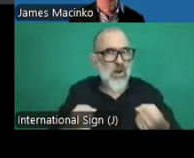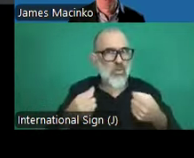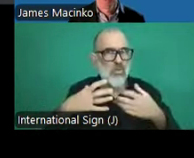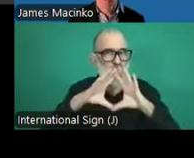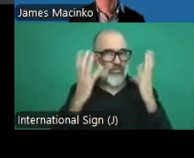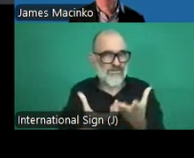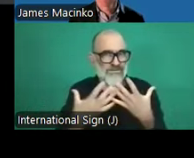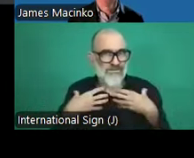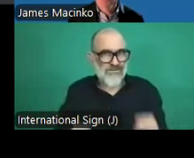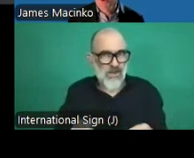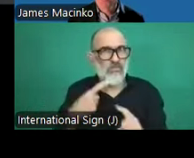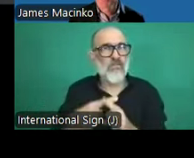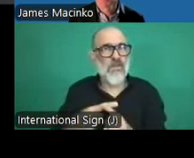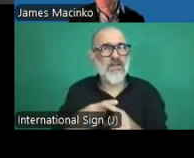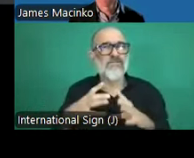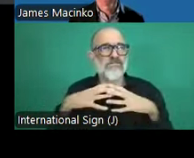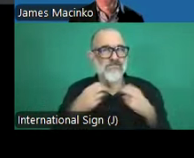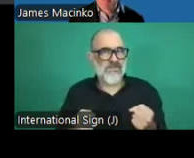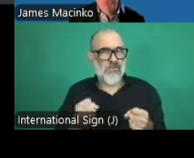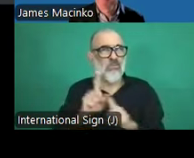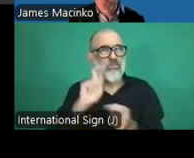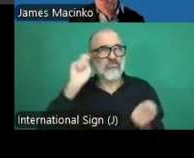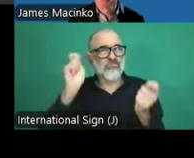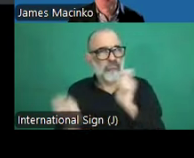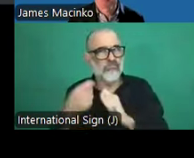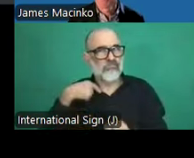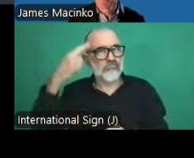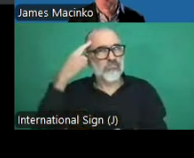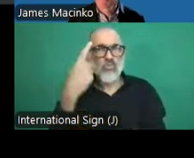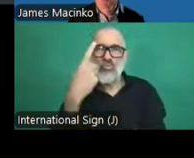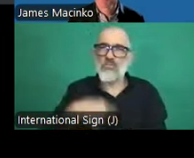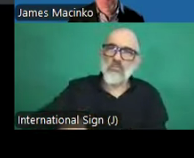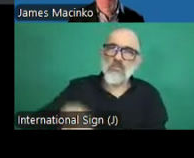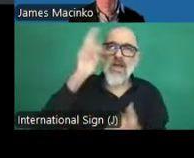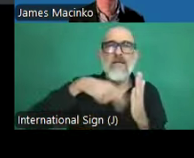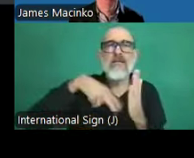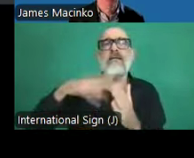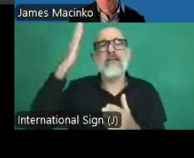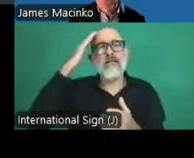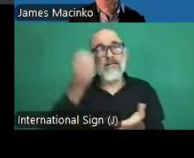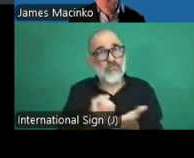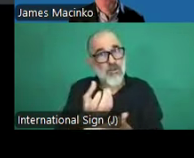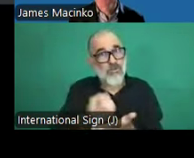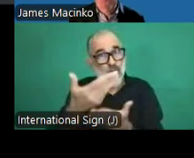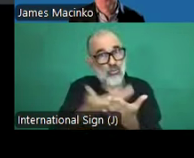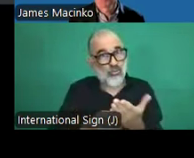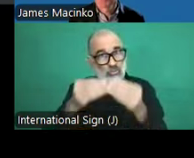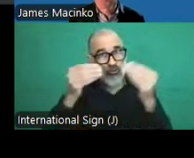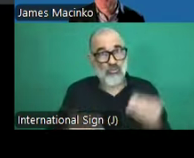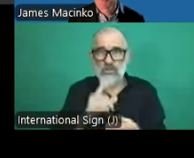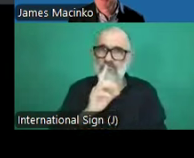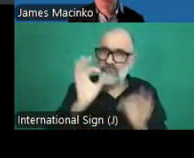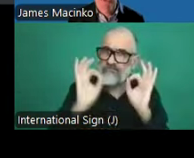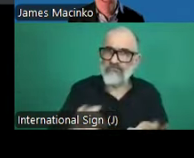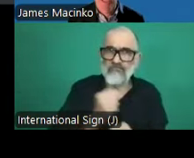comment cela a progressé énormément. Et maintenant, nous sommes dans la dernière mille de